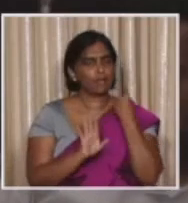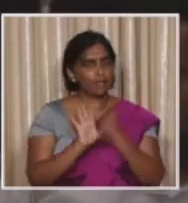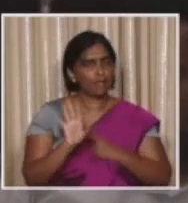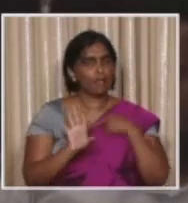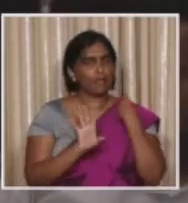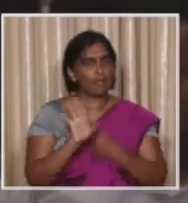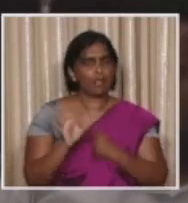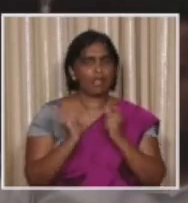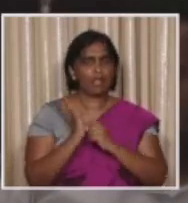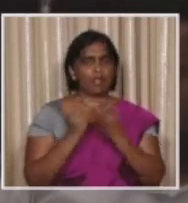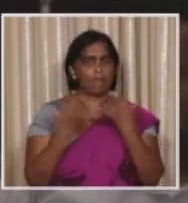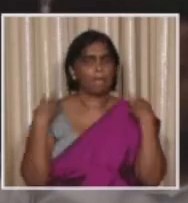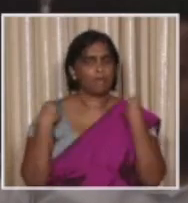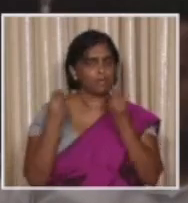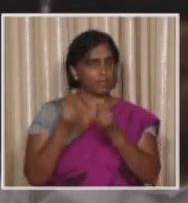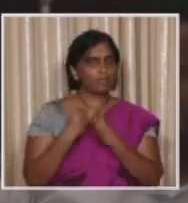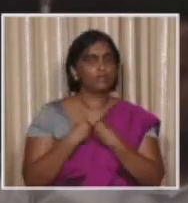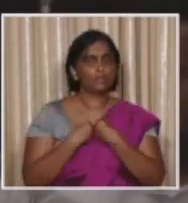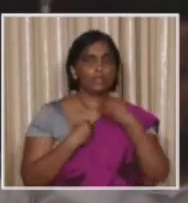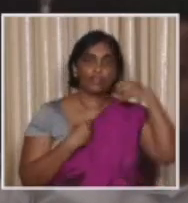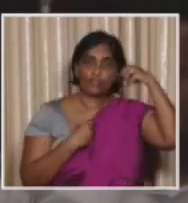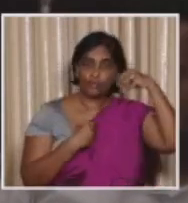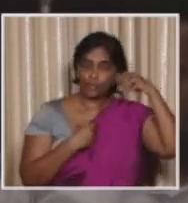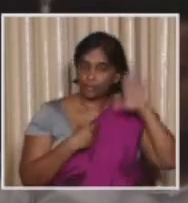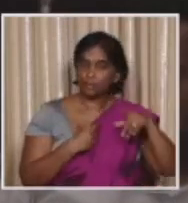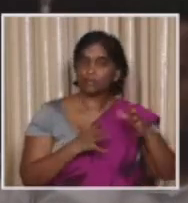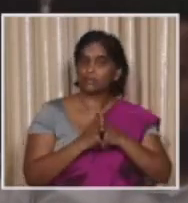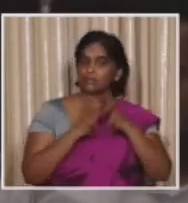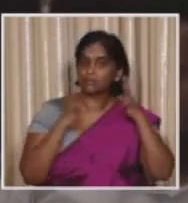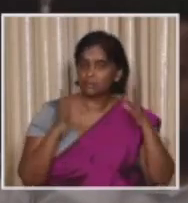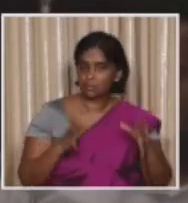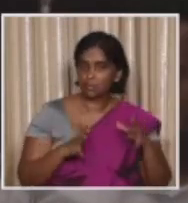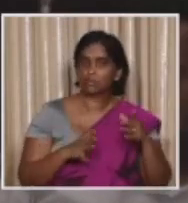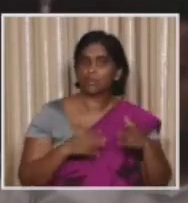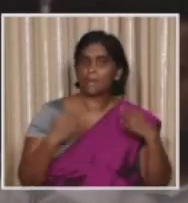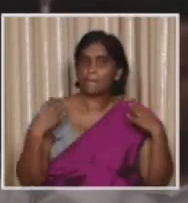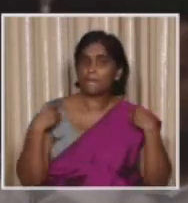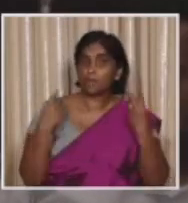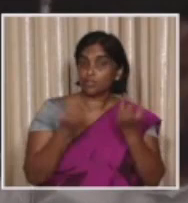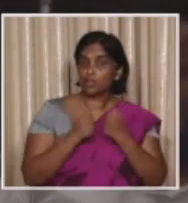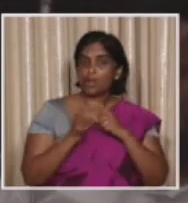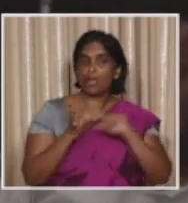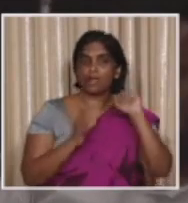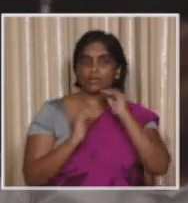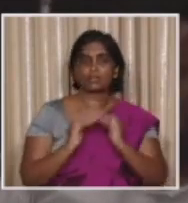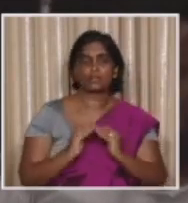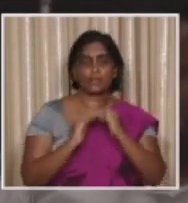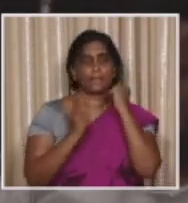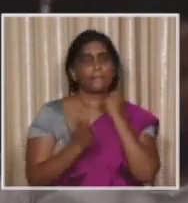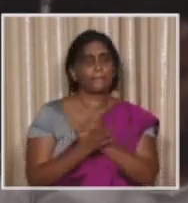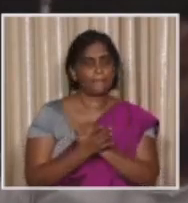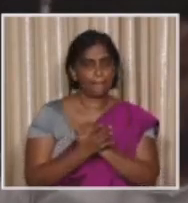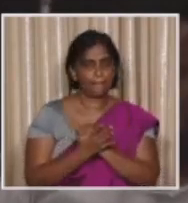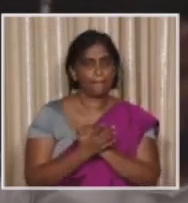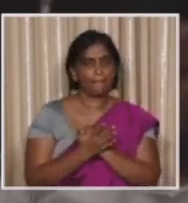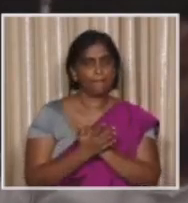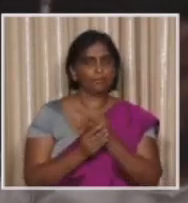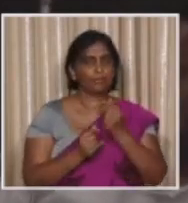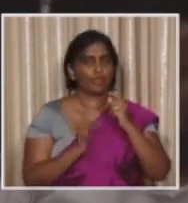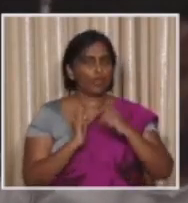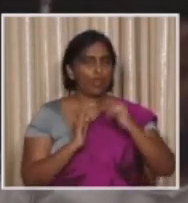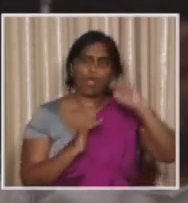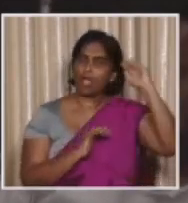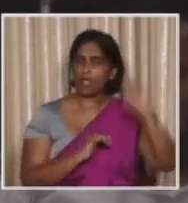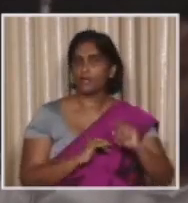ණය පහසුකම් අපිට ලැබෙනවා. විදුලි බල ක්ෂේත්‍රයේ වැඩියෙන්ම පහසුකම් ගන්නේ ආසියානු සංවර්ධන බැංකුවේ. ඉතාමත්ම අඩු